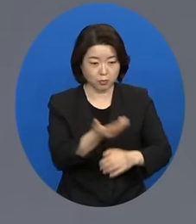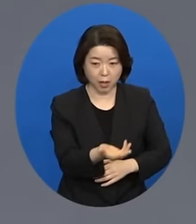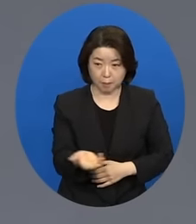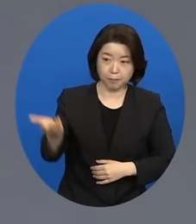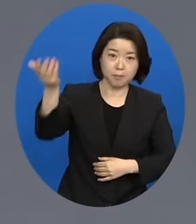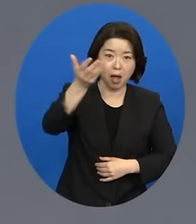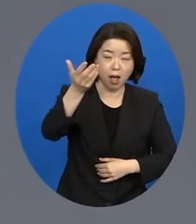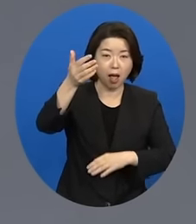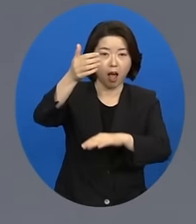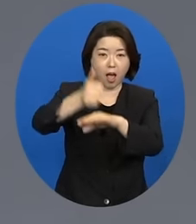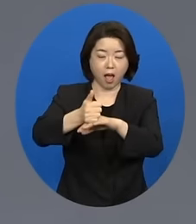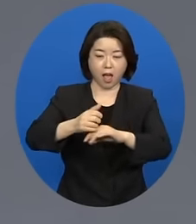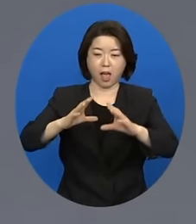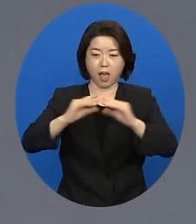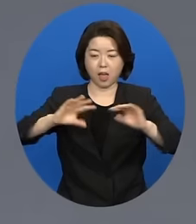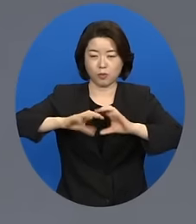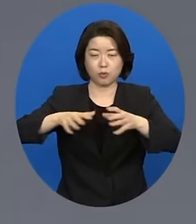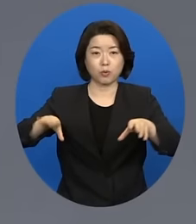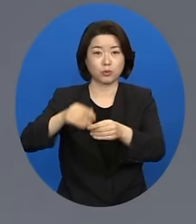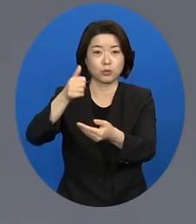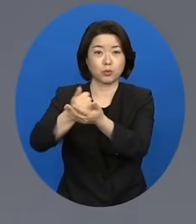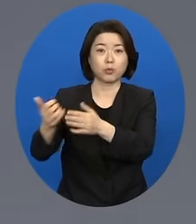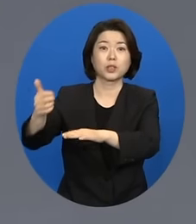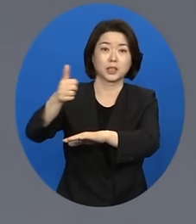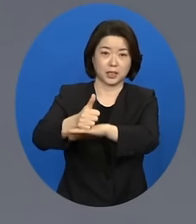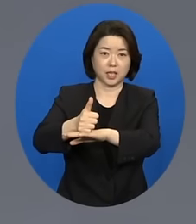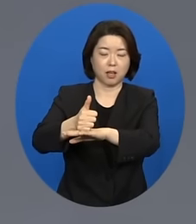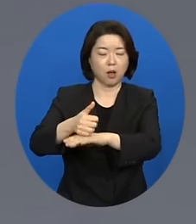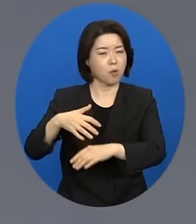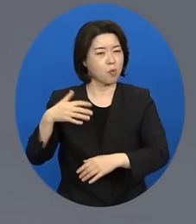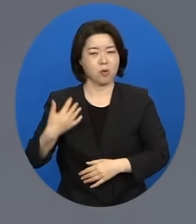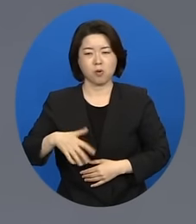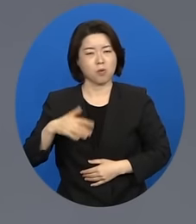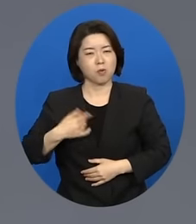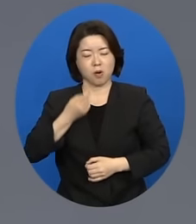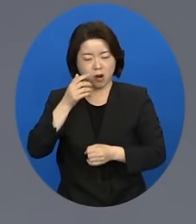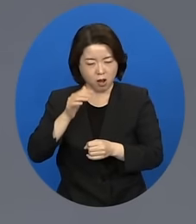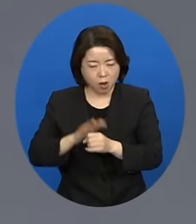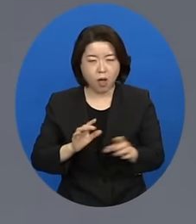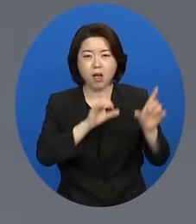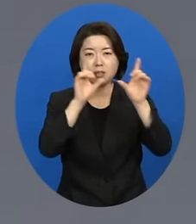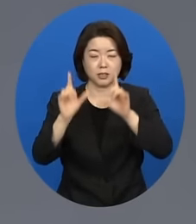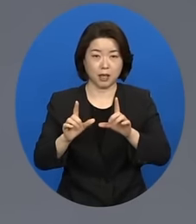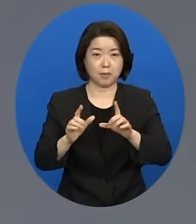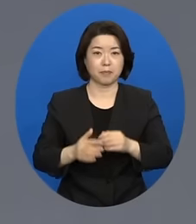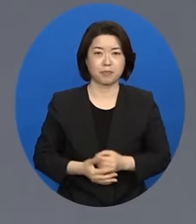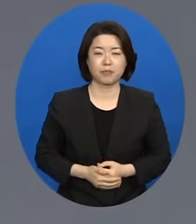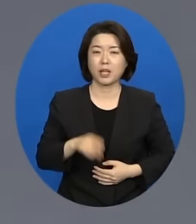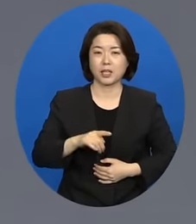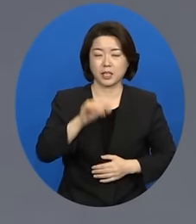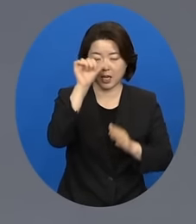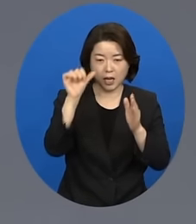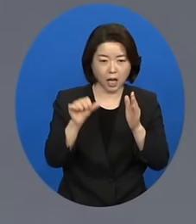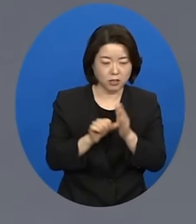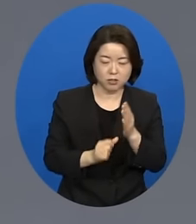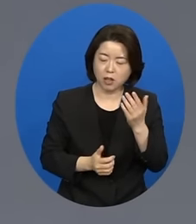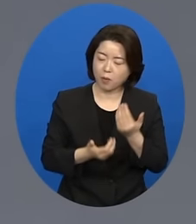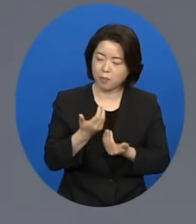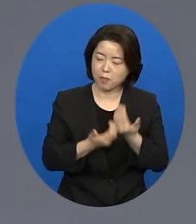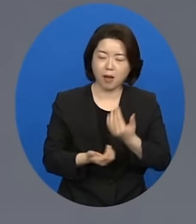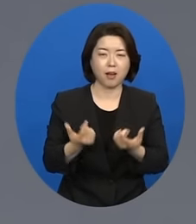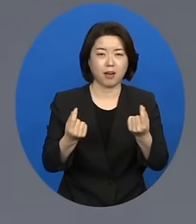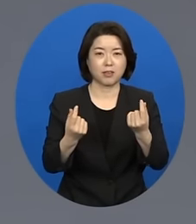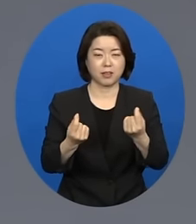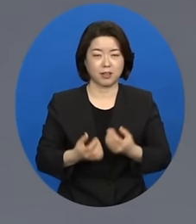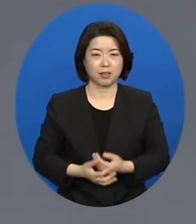되어서 애굽의 총리가 되는 정말 기가 막힌 삶을 살게 됩니다. 이것이 인생의 아이러니라고 할 수도